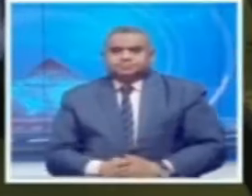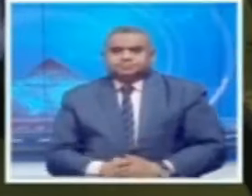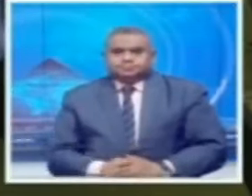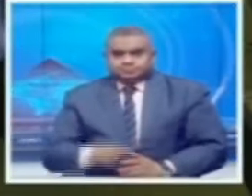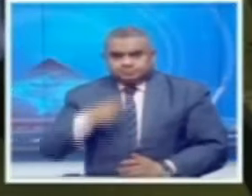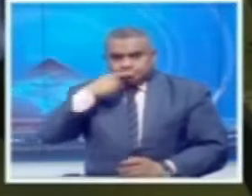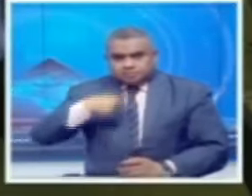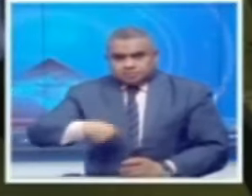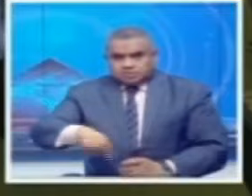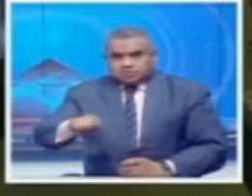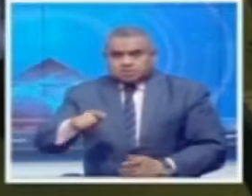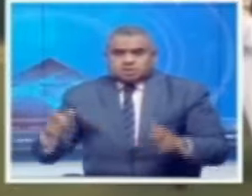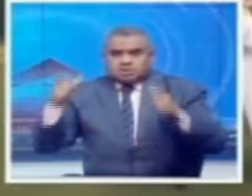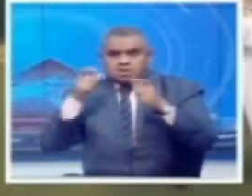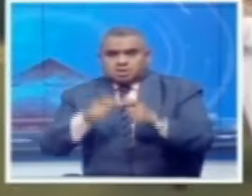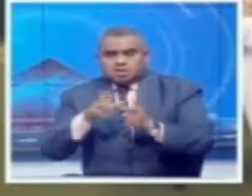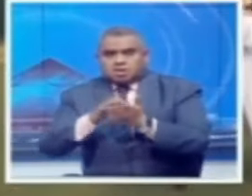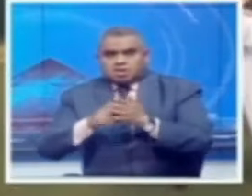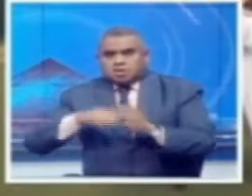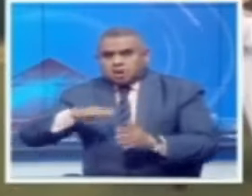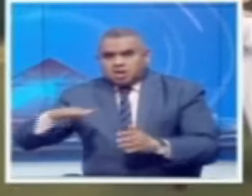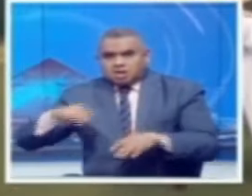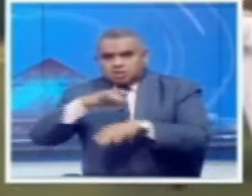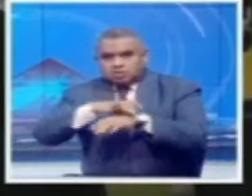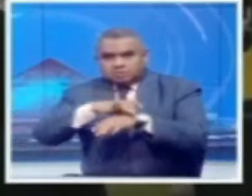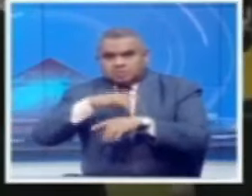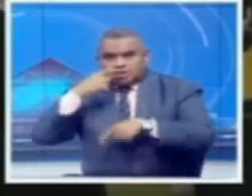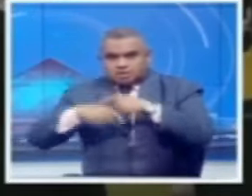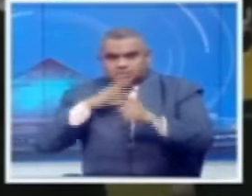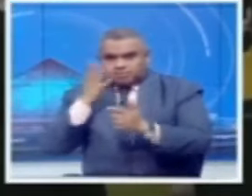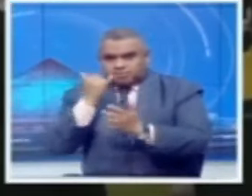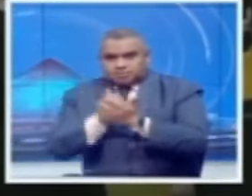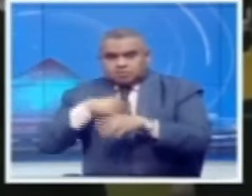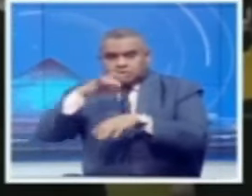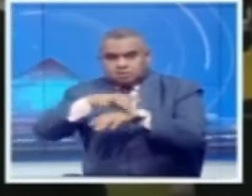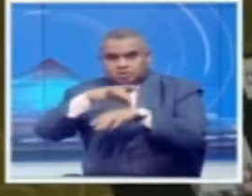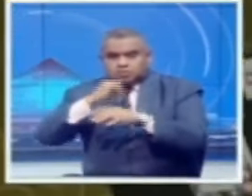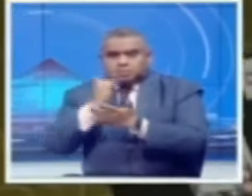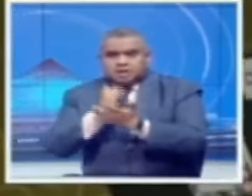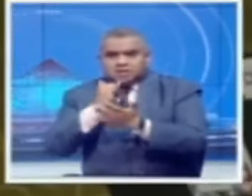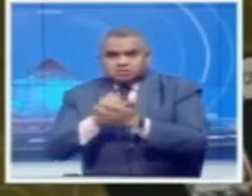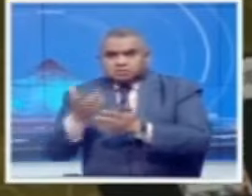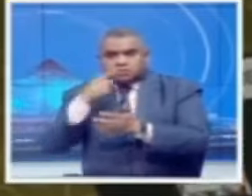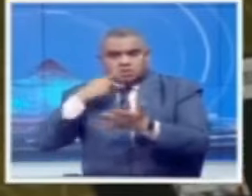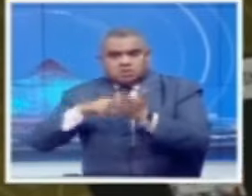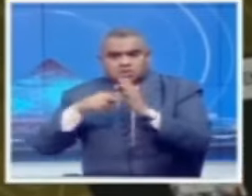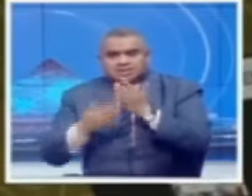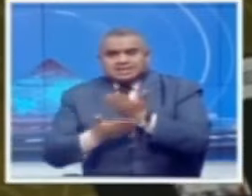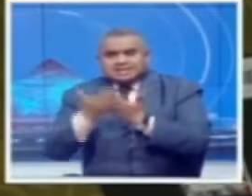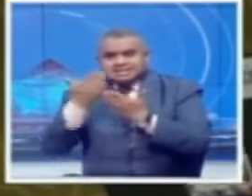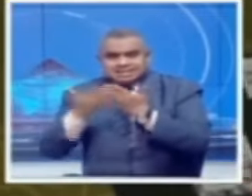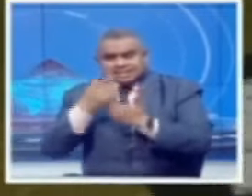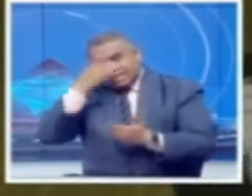خلال فعاليات المؤتمر الأول لطب الأطفال في التخصصات كافة، كشف الأطباء المختصون عن أحدث المستجدات في